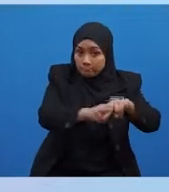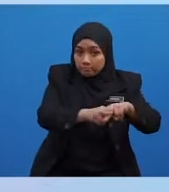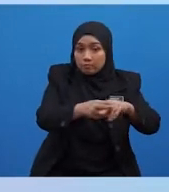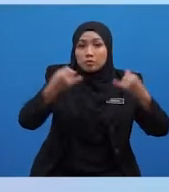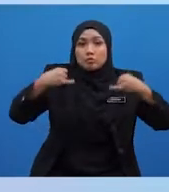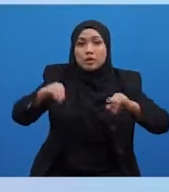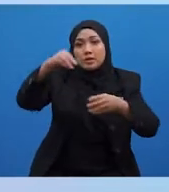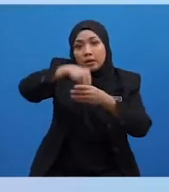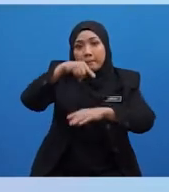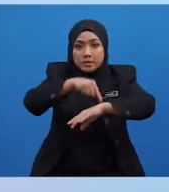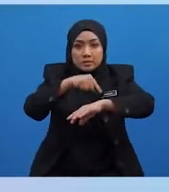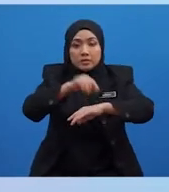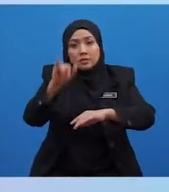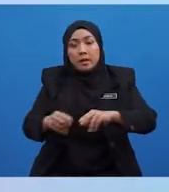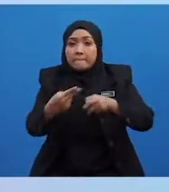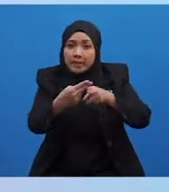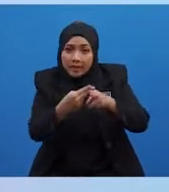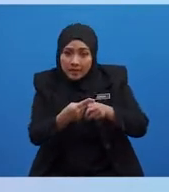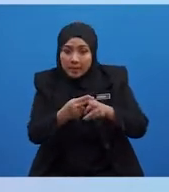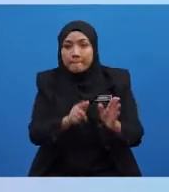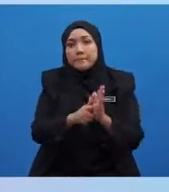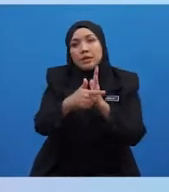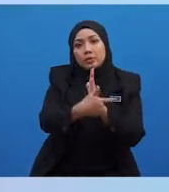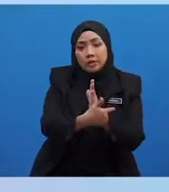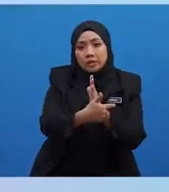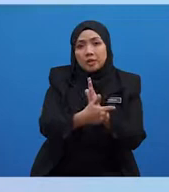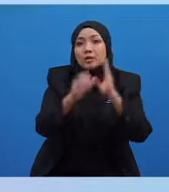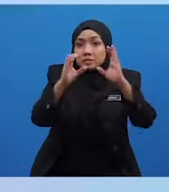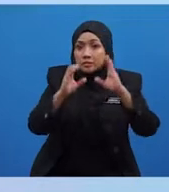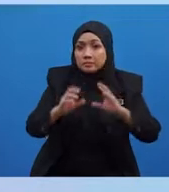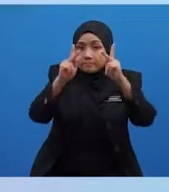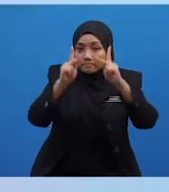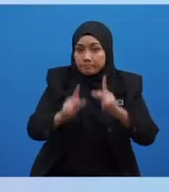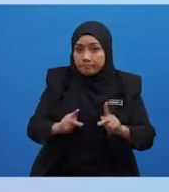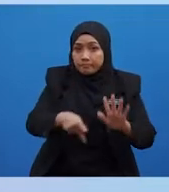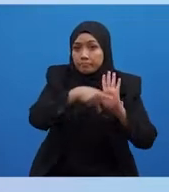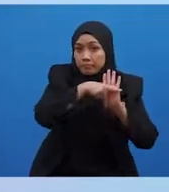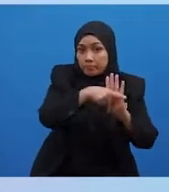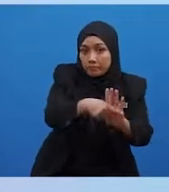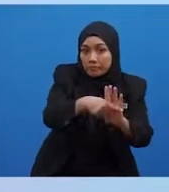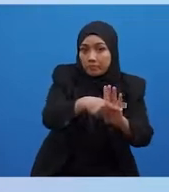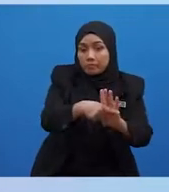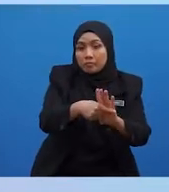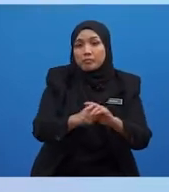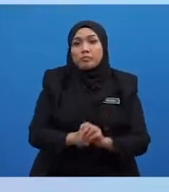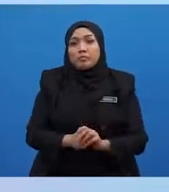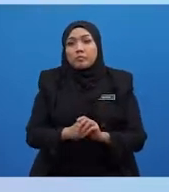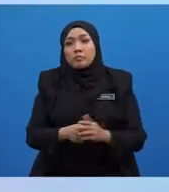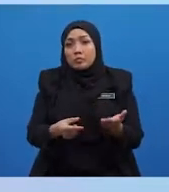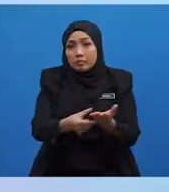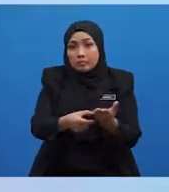meningkatkan jualan dalam masa yang pendek melalui kaedah pameran, demonstrasi,